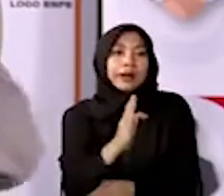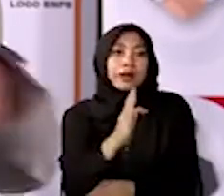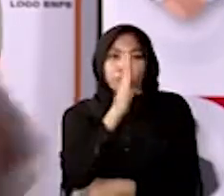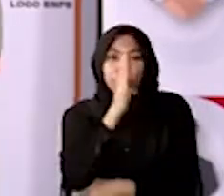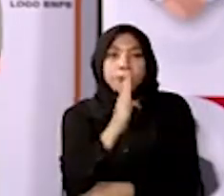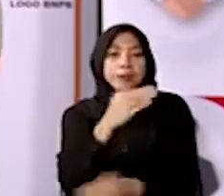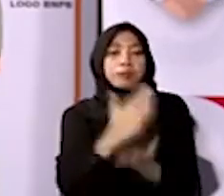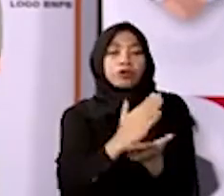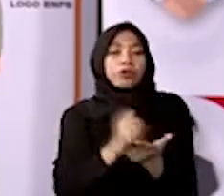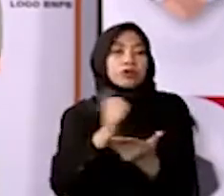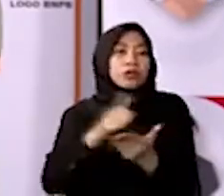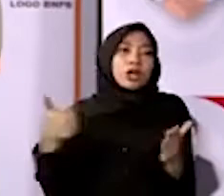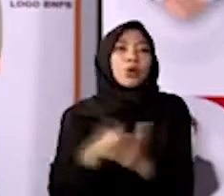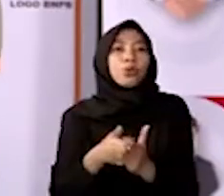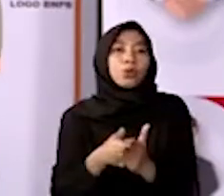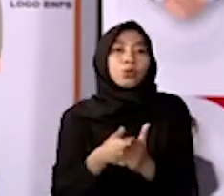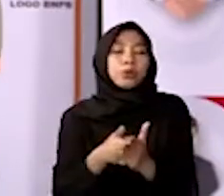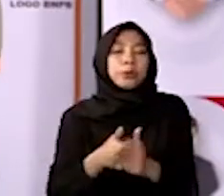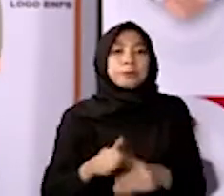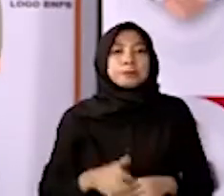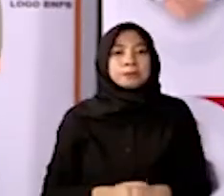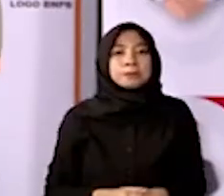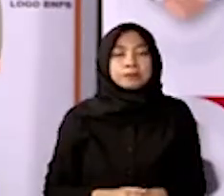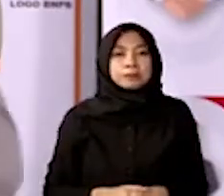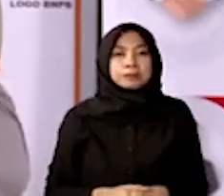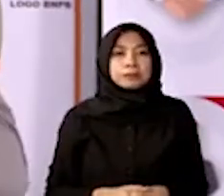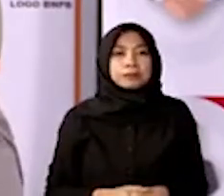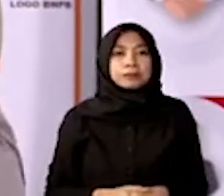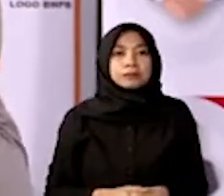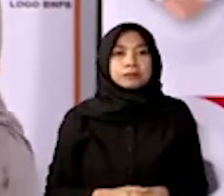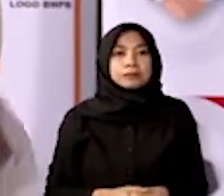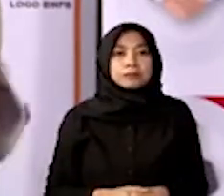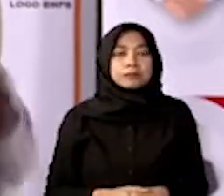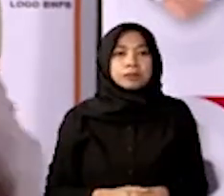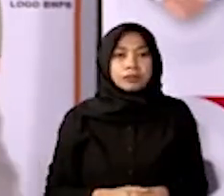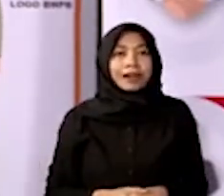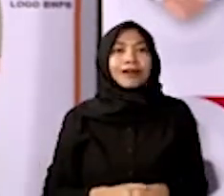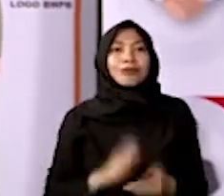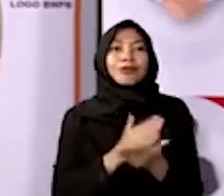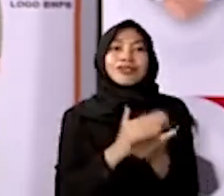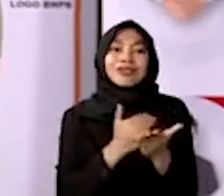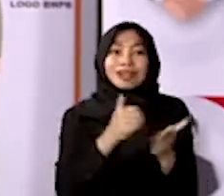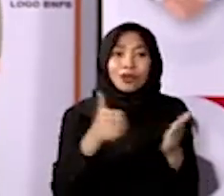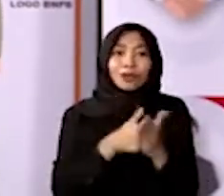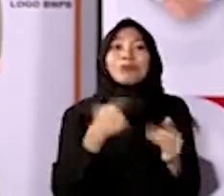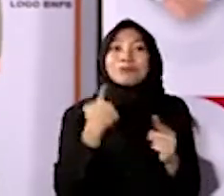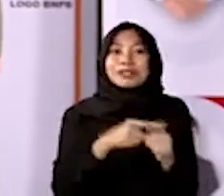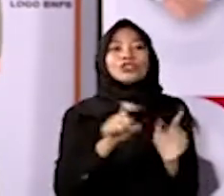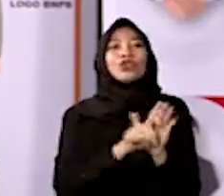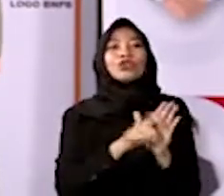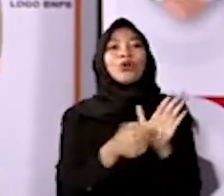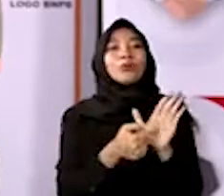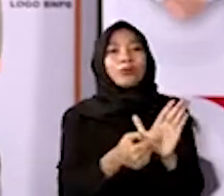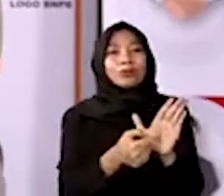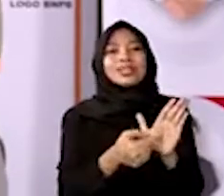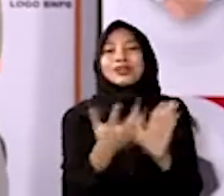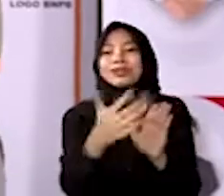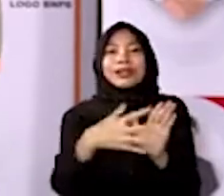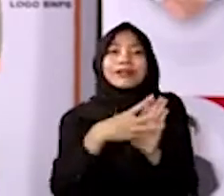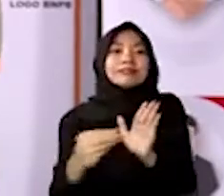ya di internalnya untuk menegakkan protokol ini dan juga kepada e masyarakat karena kalau kita